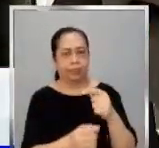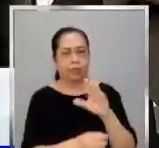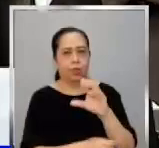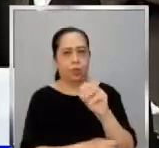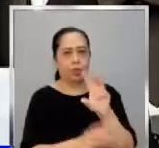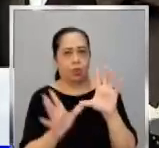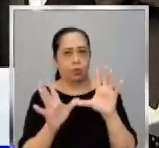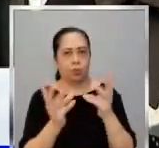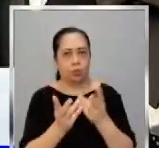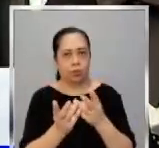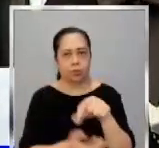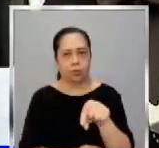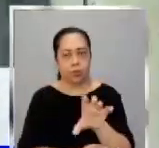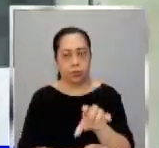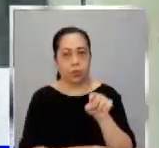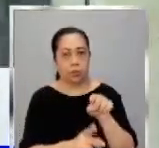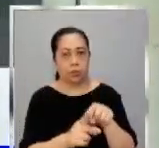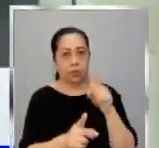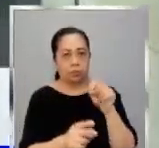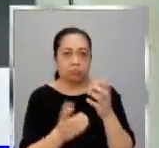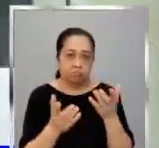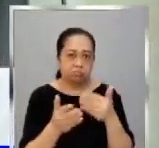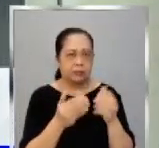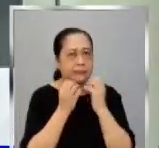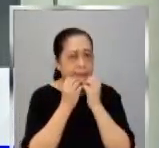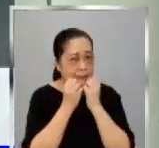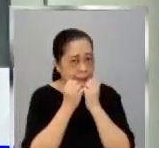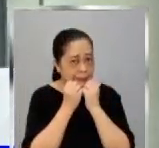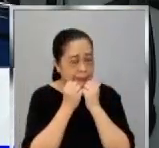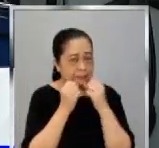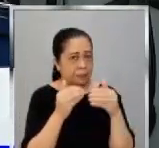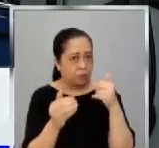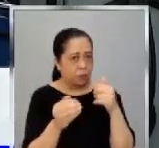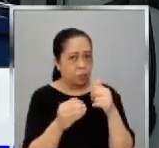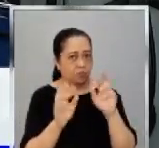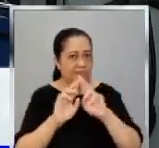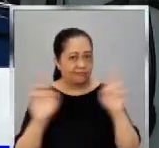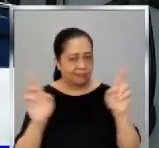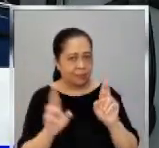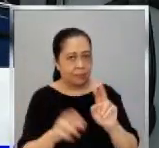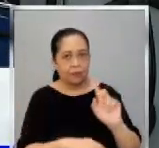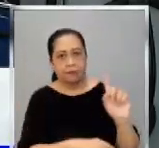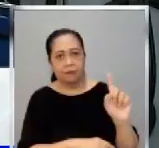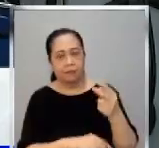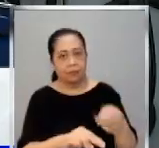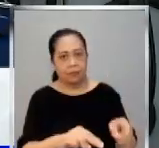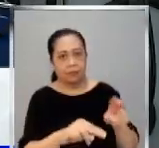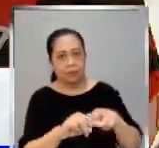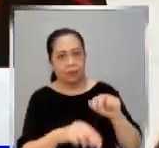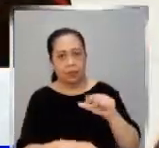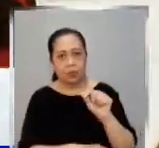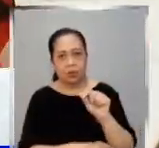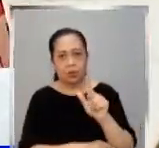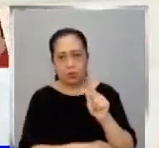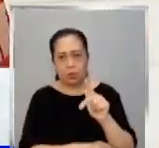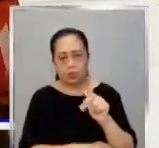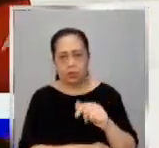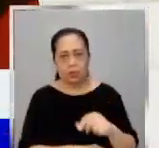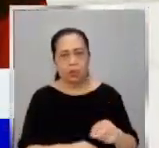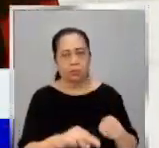City. Ito para kahit paano makatipid siya bago ang nakaambang unang oil price hike ng 2023. Para ano